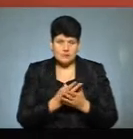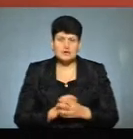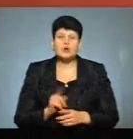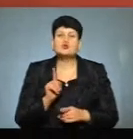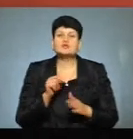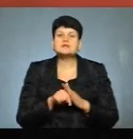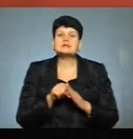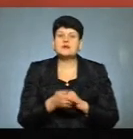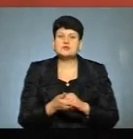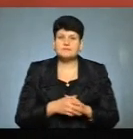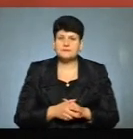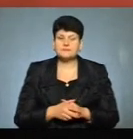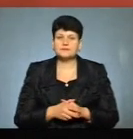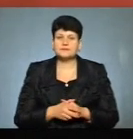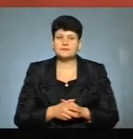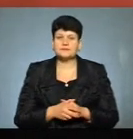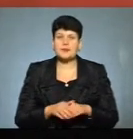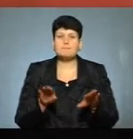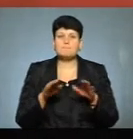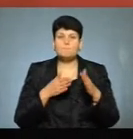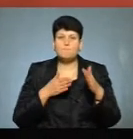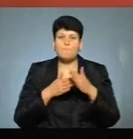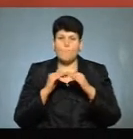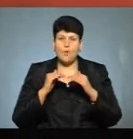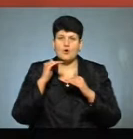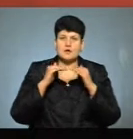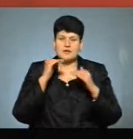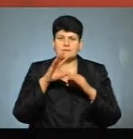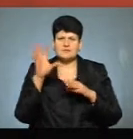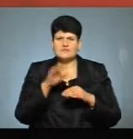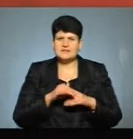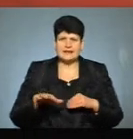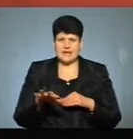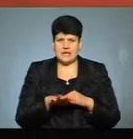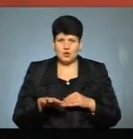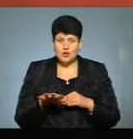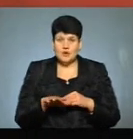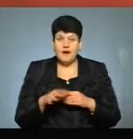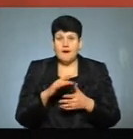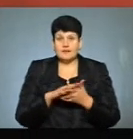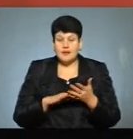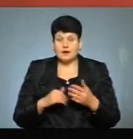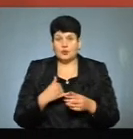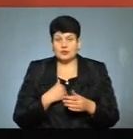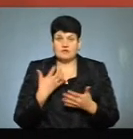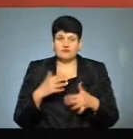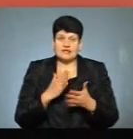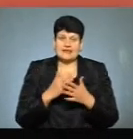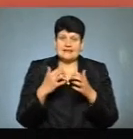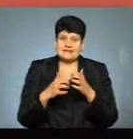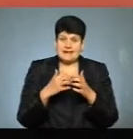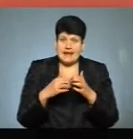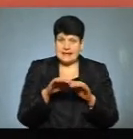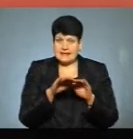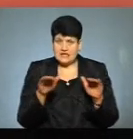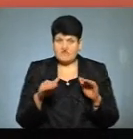означає? Тобто, поріг перевищили всі адмінтериторії, а далі у нас вже є середній рівень